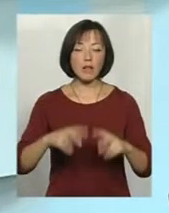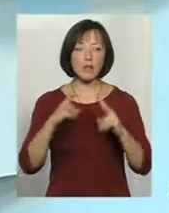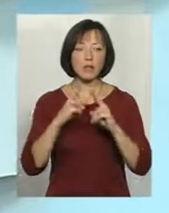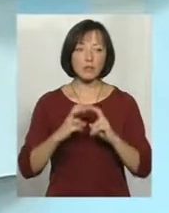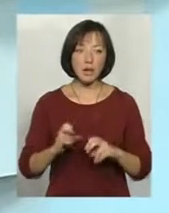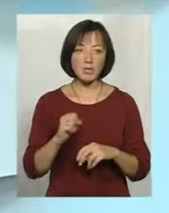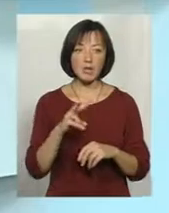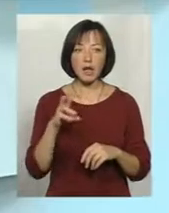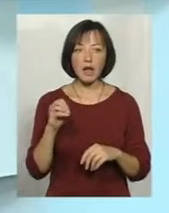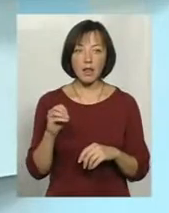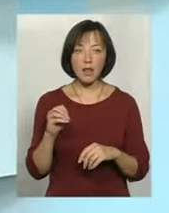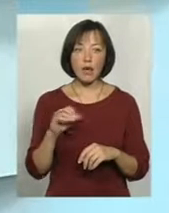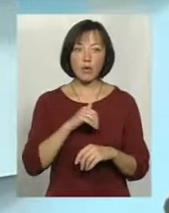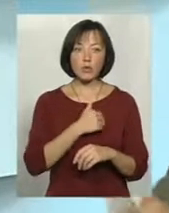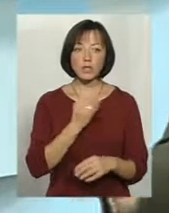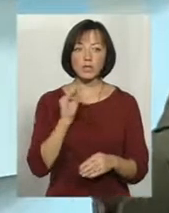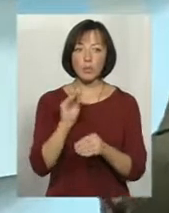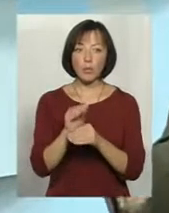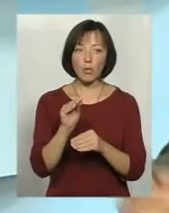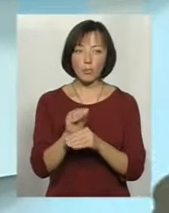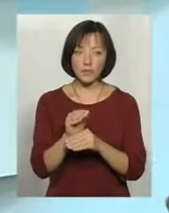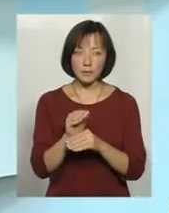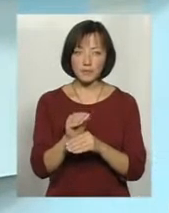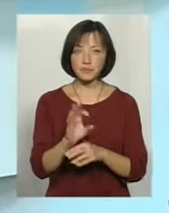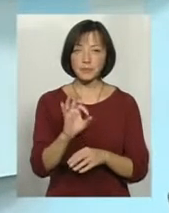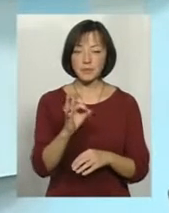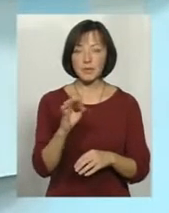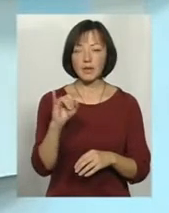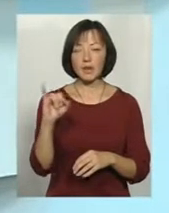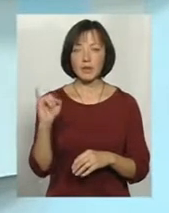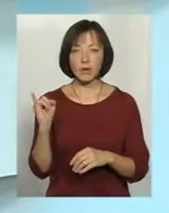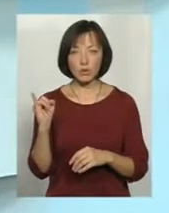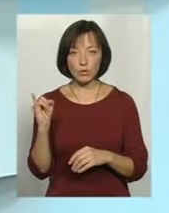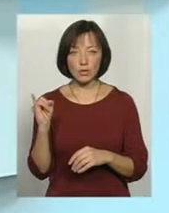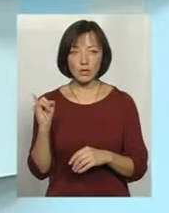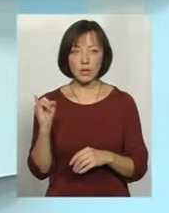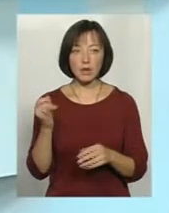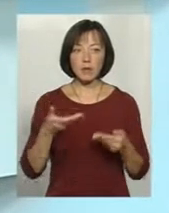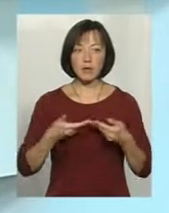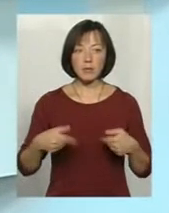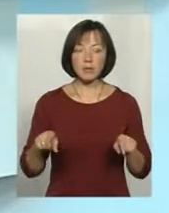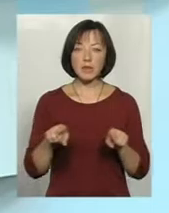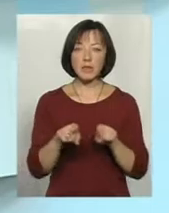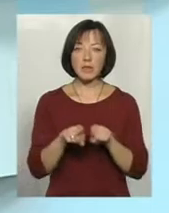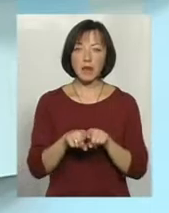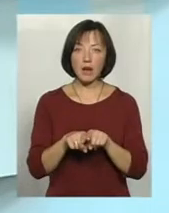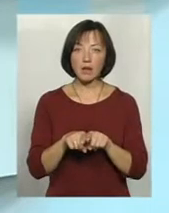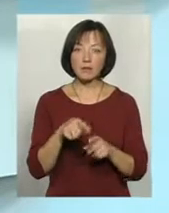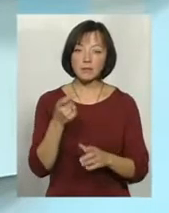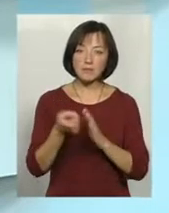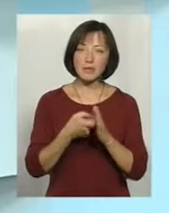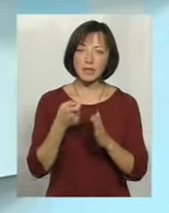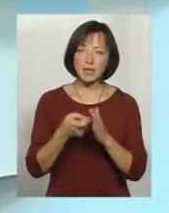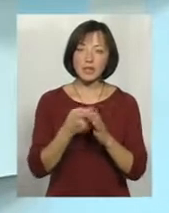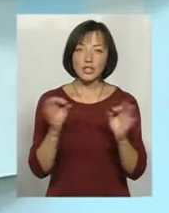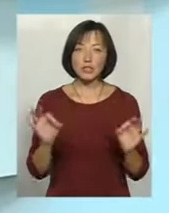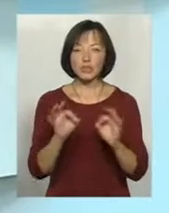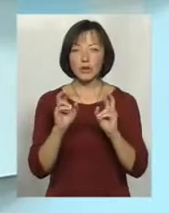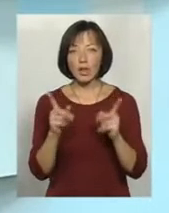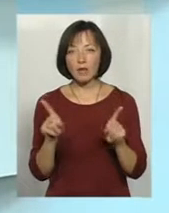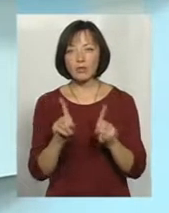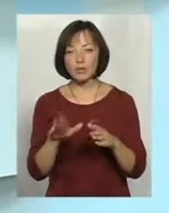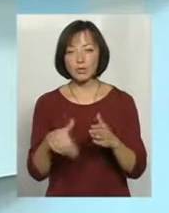Але, пані Анно, я хотів би доповнити Олександра Івановича. Ми так дошкульно його питаємо, а чого ж він там нічого і як що